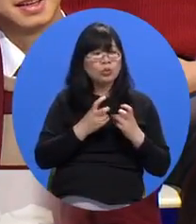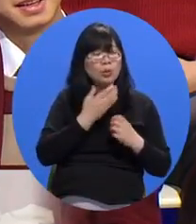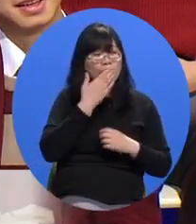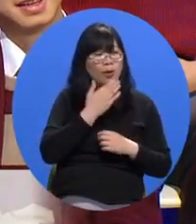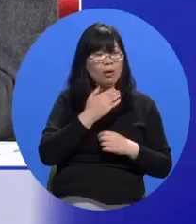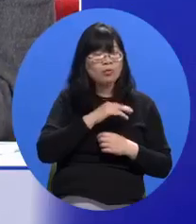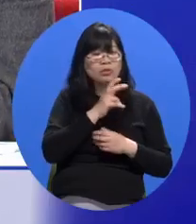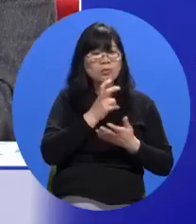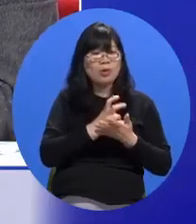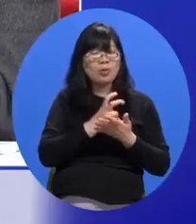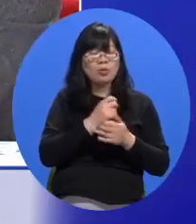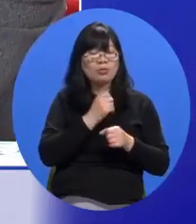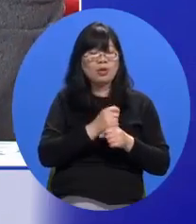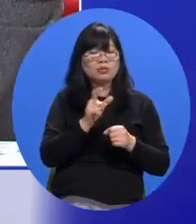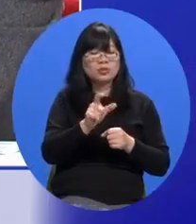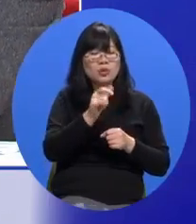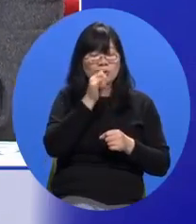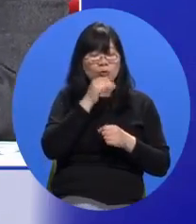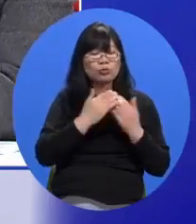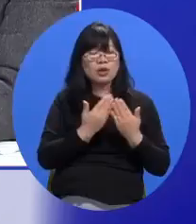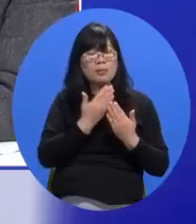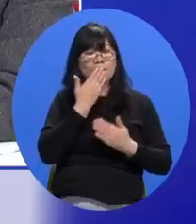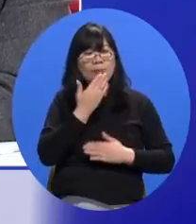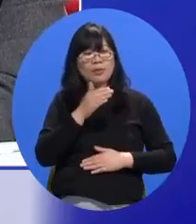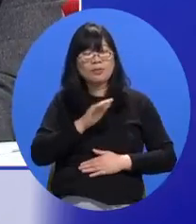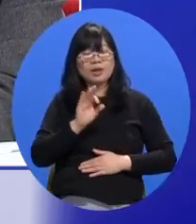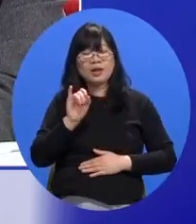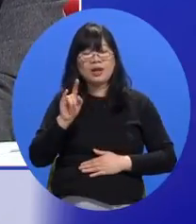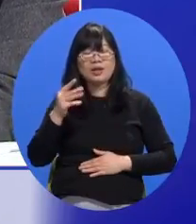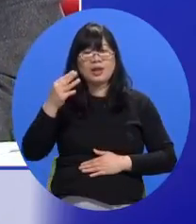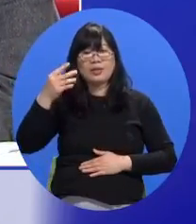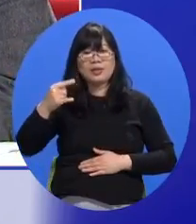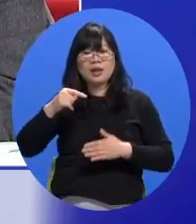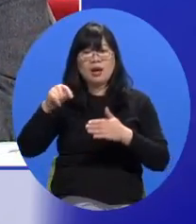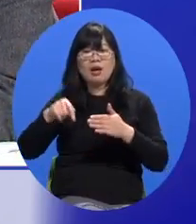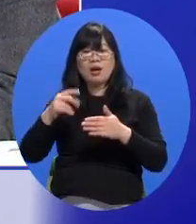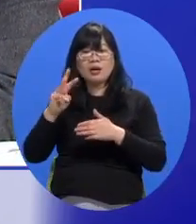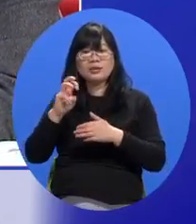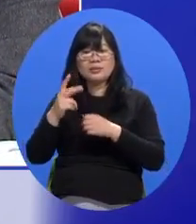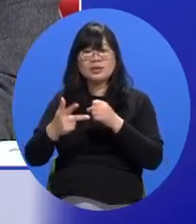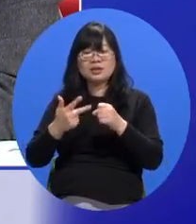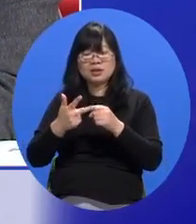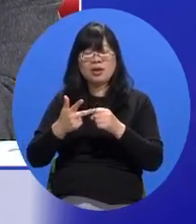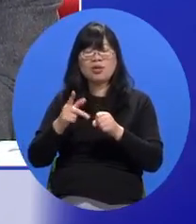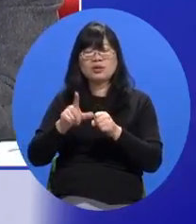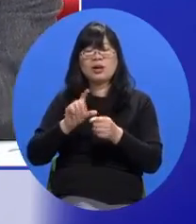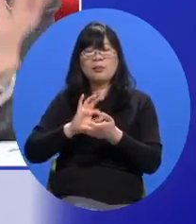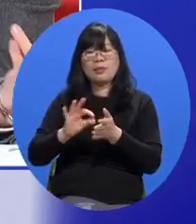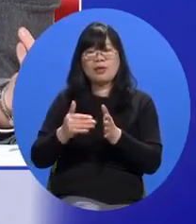우리는 법으로 만들고 다 한다. 근데 아일랜드에서 실제로 37년이